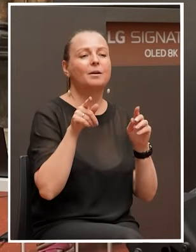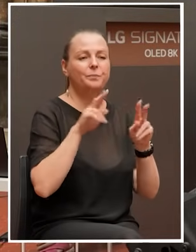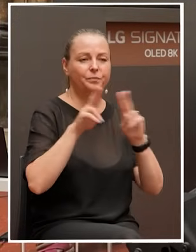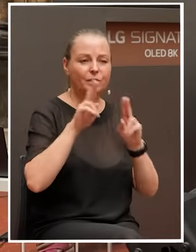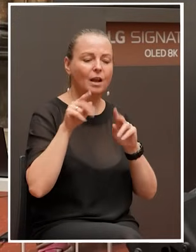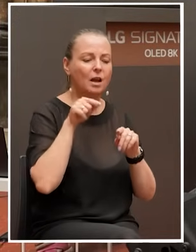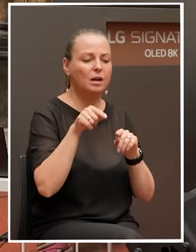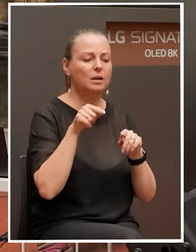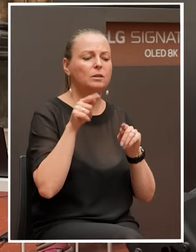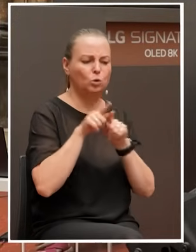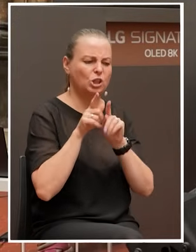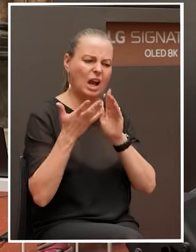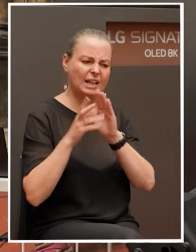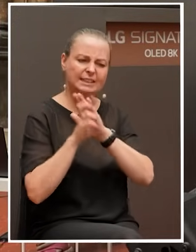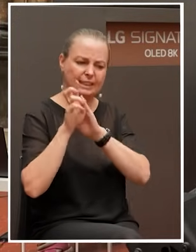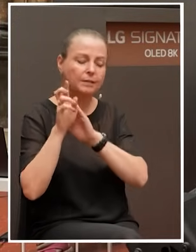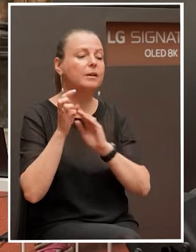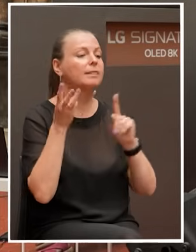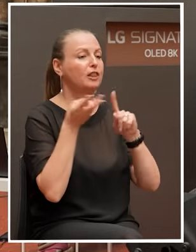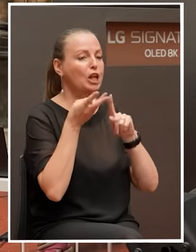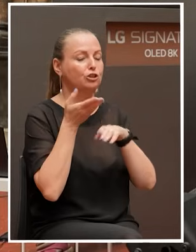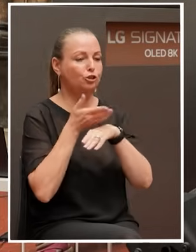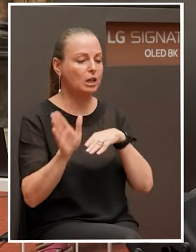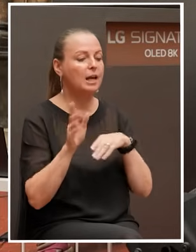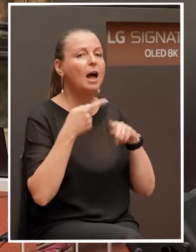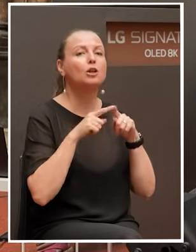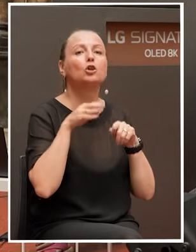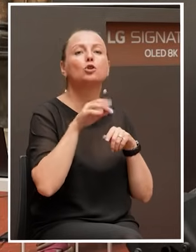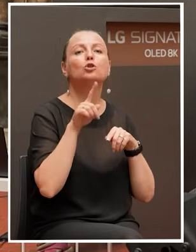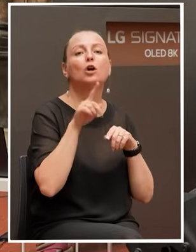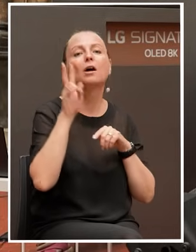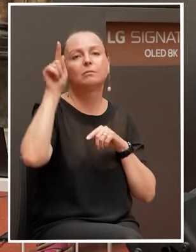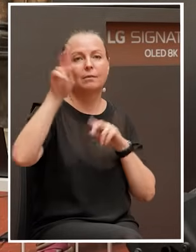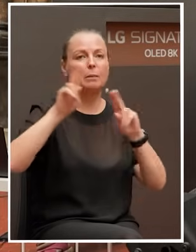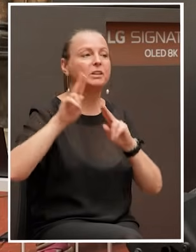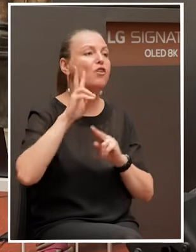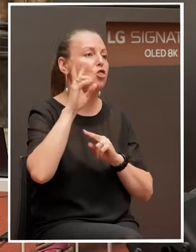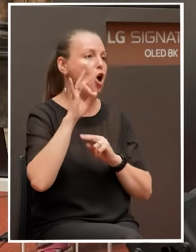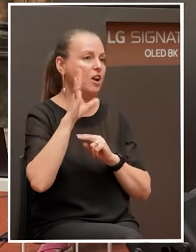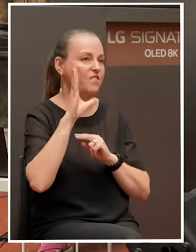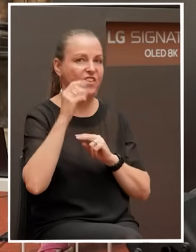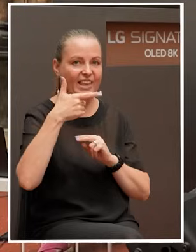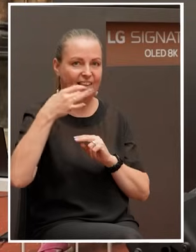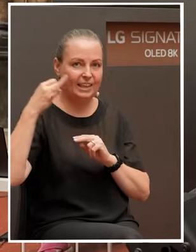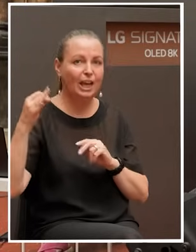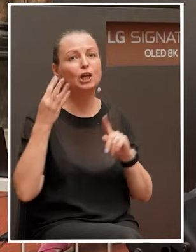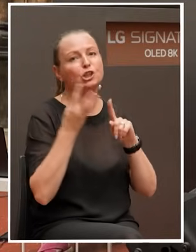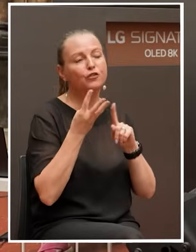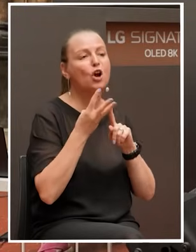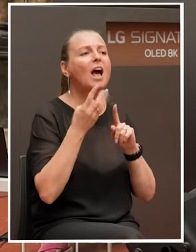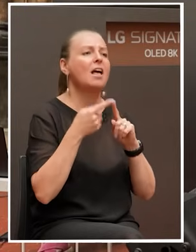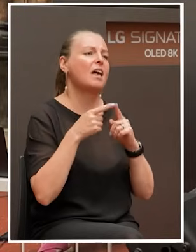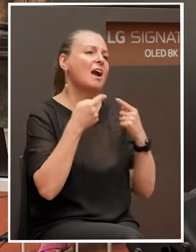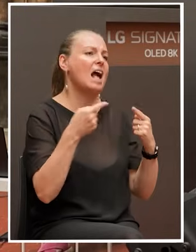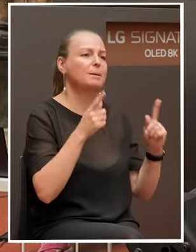тоже готическая церковь. Третье – это то, что он сделал в Норвегии. И четвертое – это вещи разных периодов.